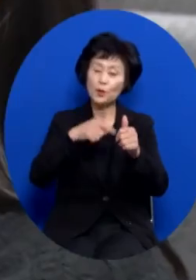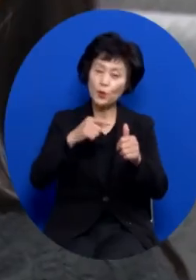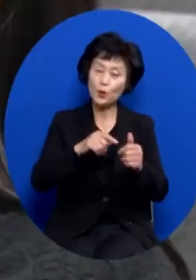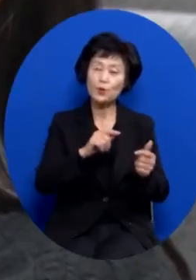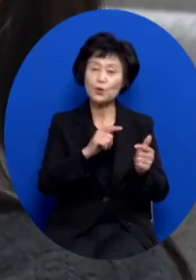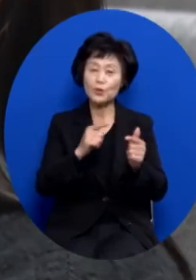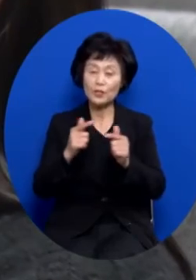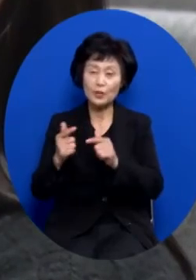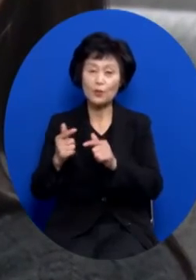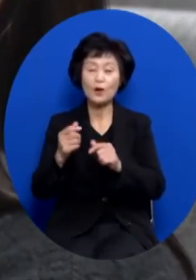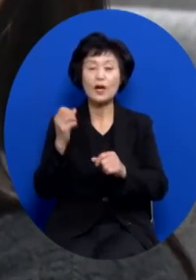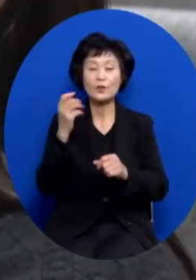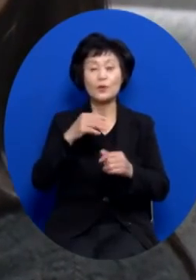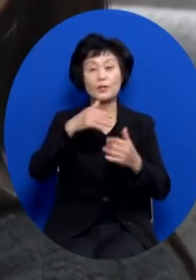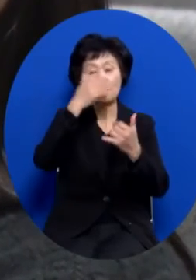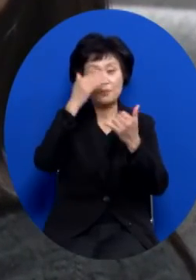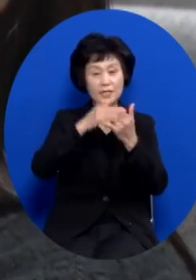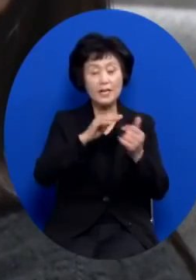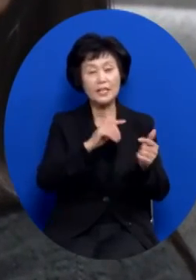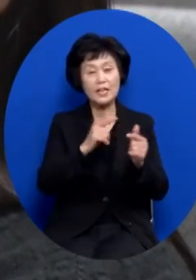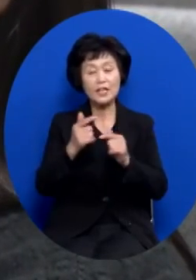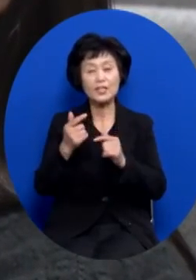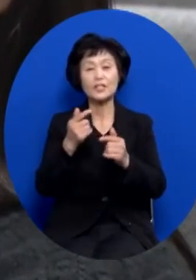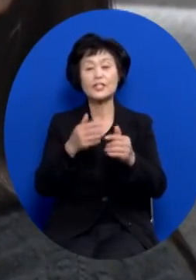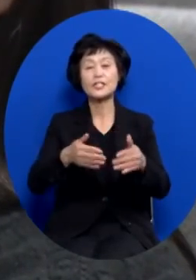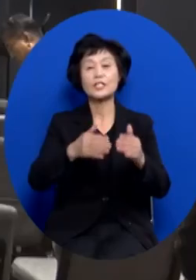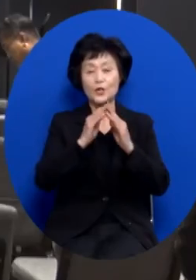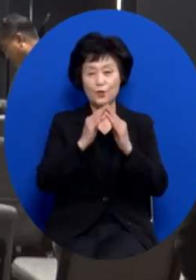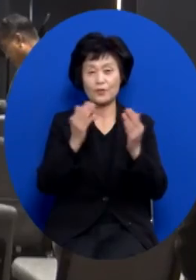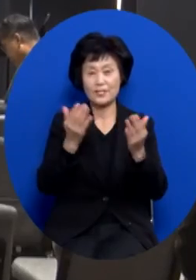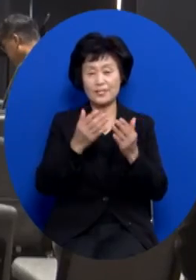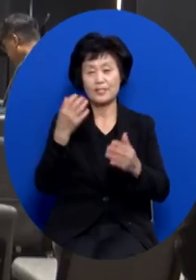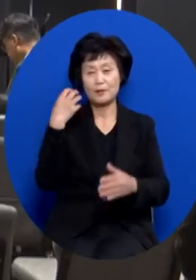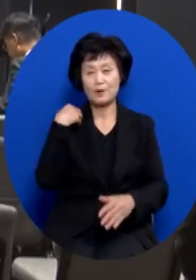현지 의료인 양성과 다음 세대를 세우는 사역을 진행하고 있습니다